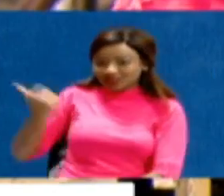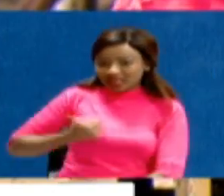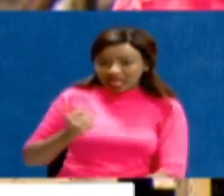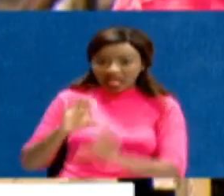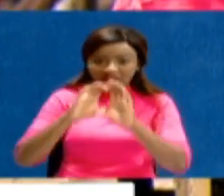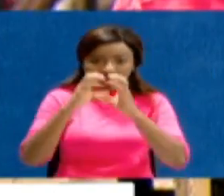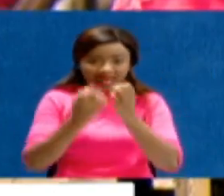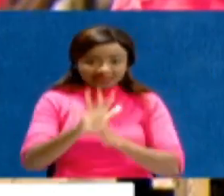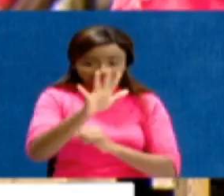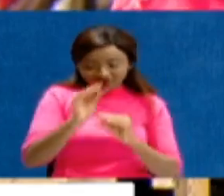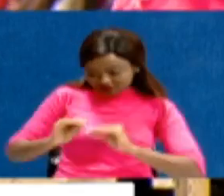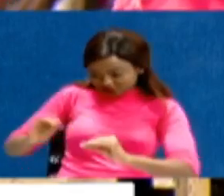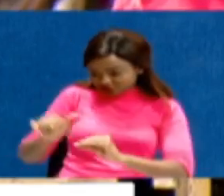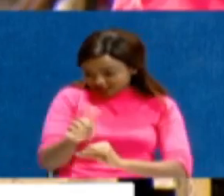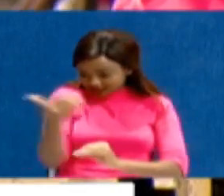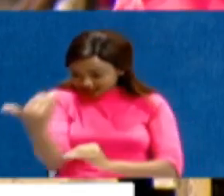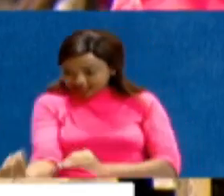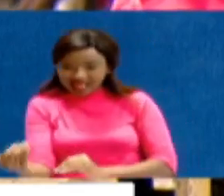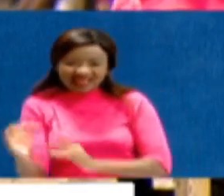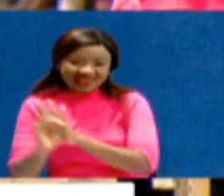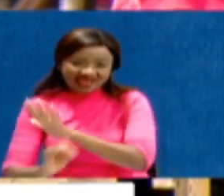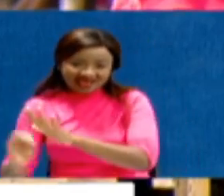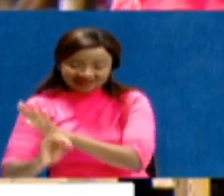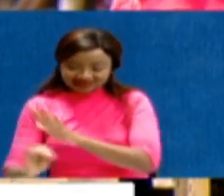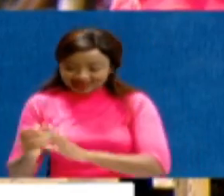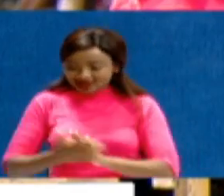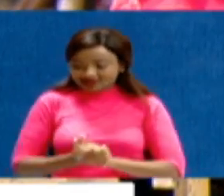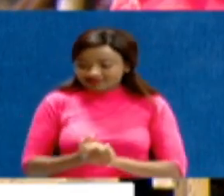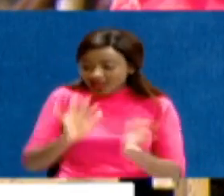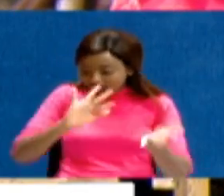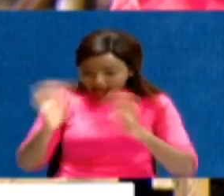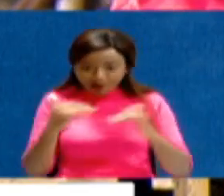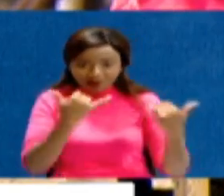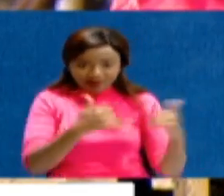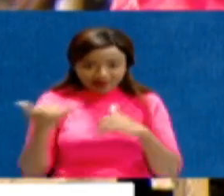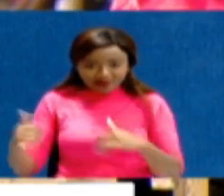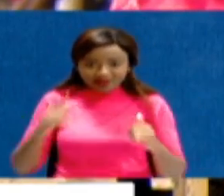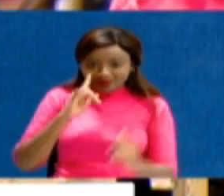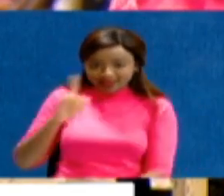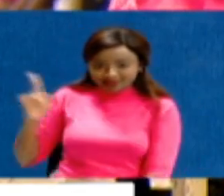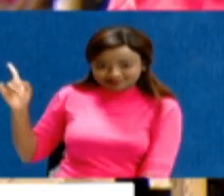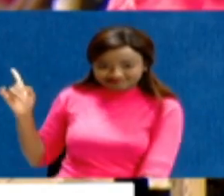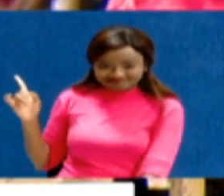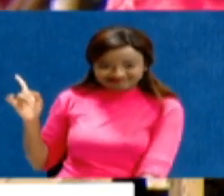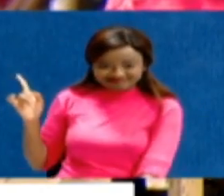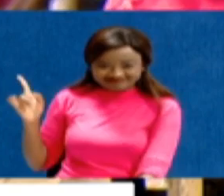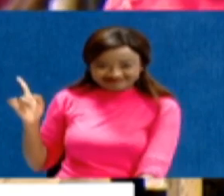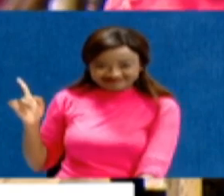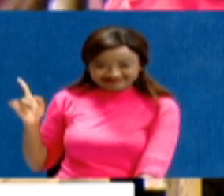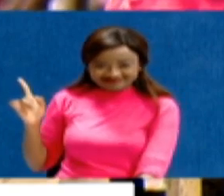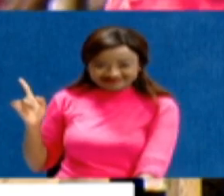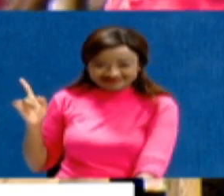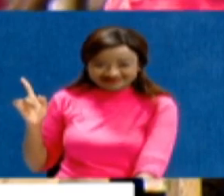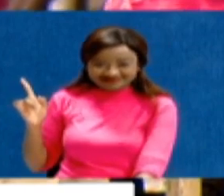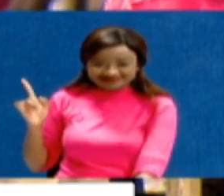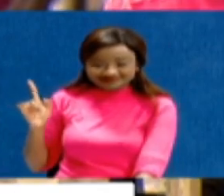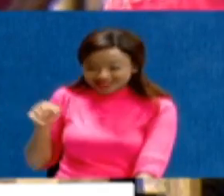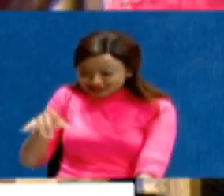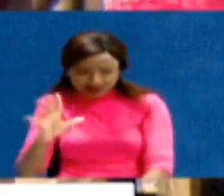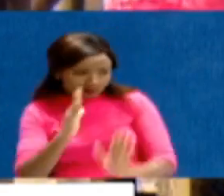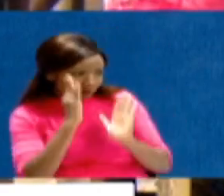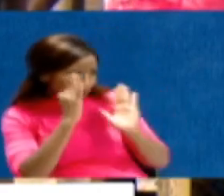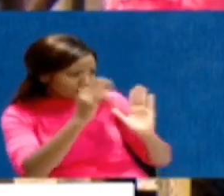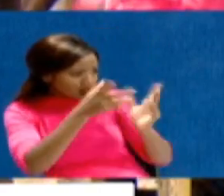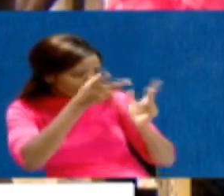huyu mwenzake wa chekechea jinsi ya kucheza na kifaa hiki kiunoni. Tazama jinsi huyu mdogo anavyomakinika na kuwa